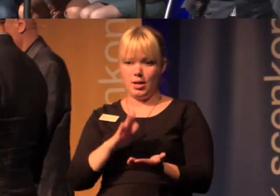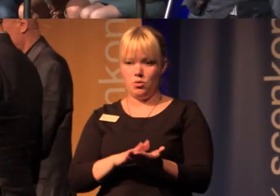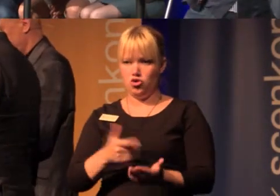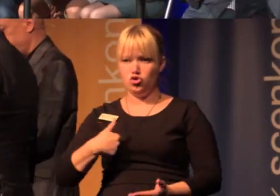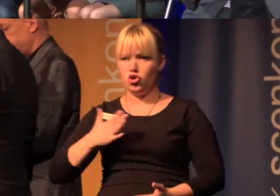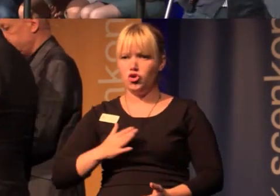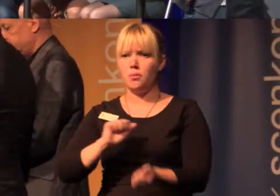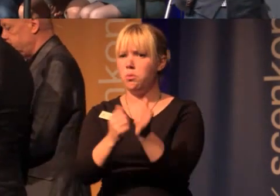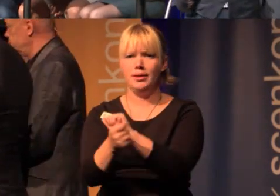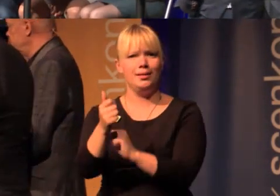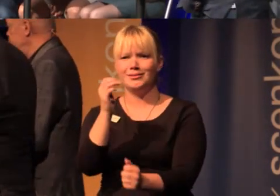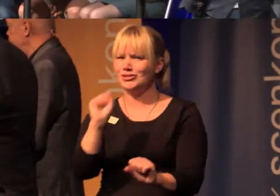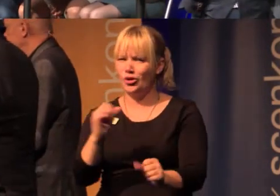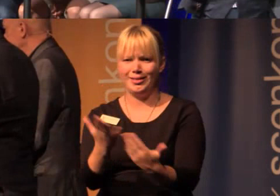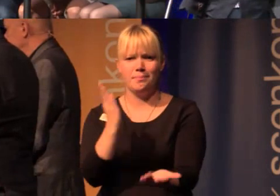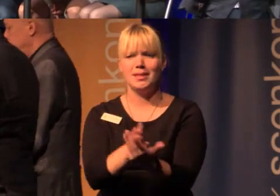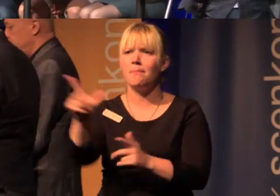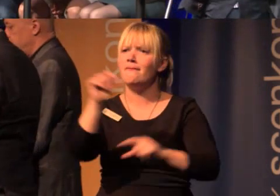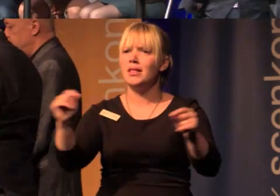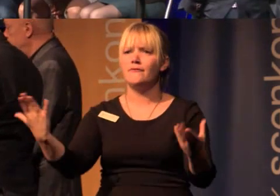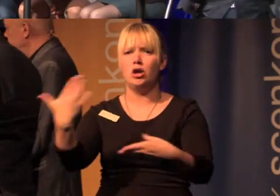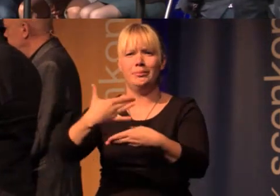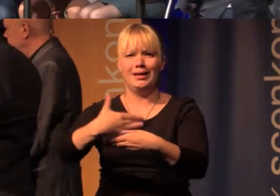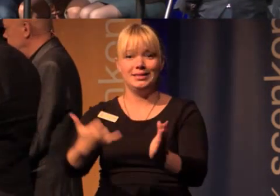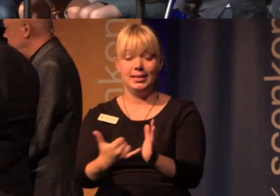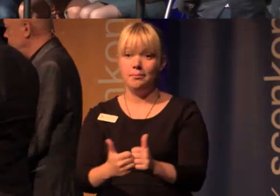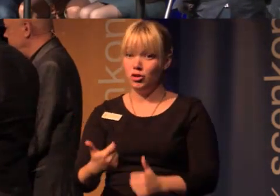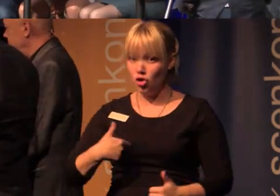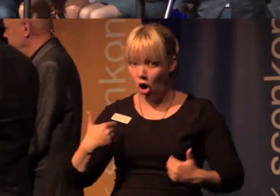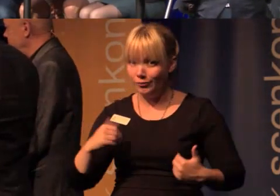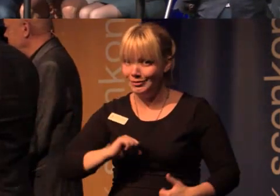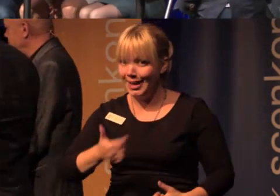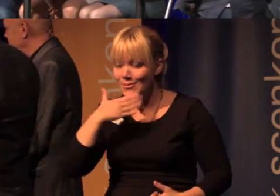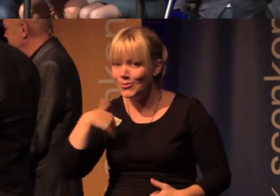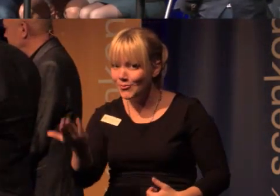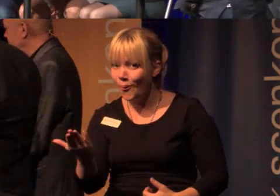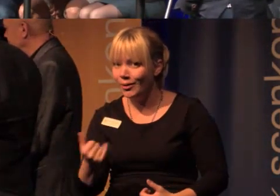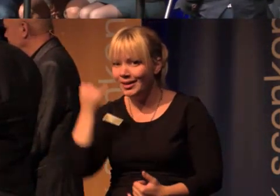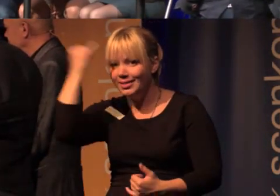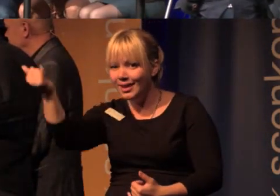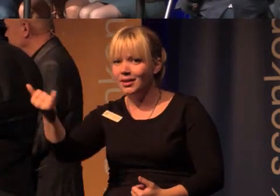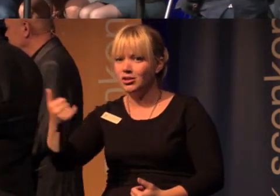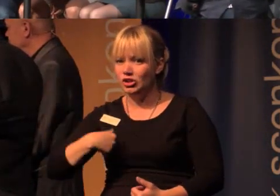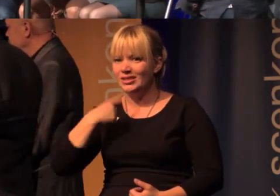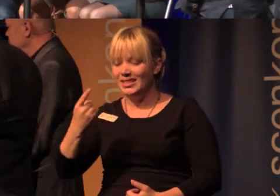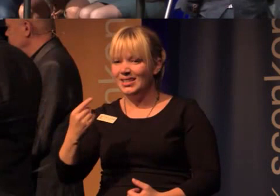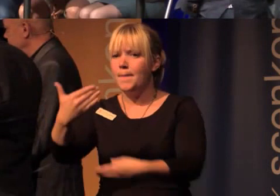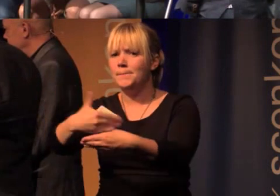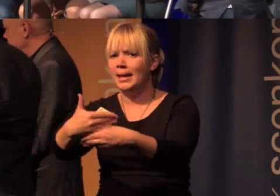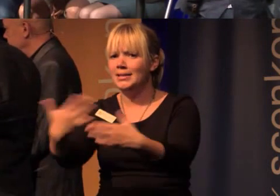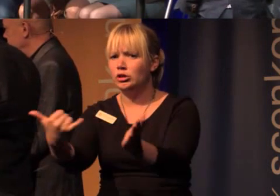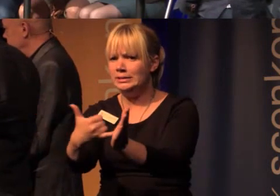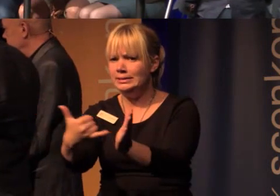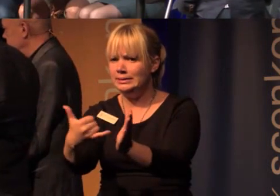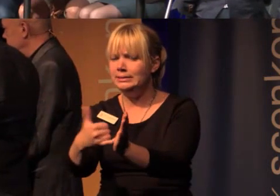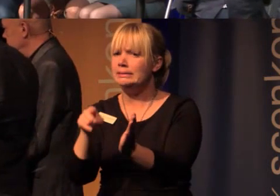spelar. Absolut inte. Men om man får komma med idéer som ung själv så skulle jag säga vad man spelar ju också roll för vilka som känner att de har ett stort